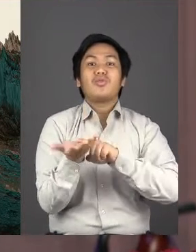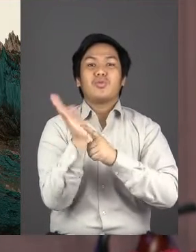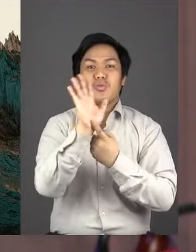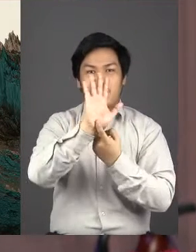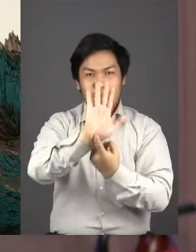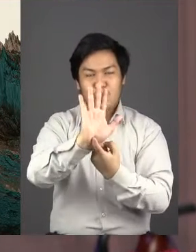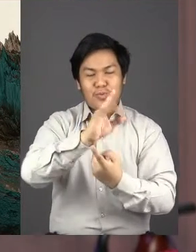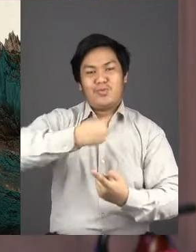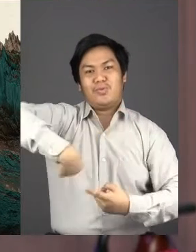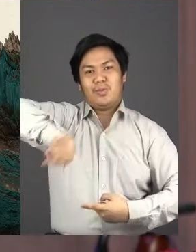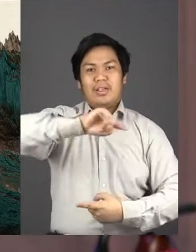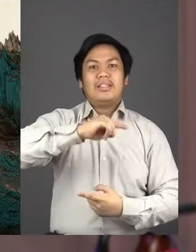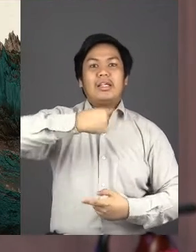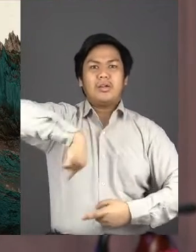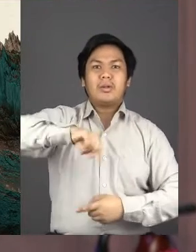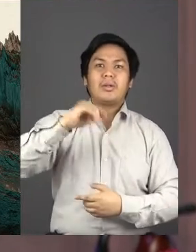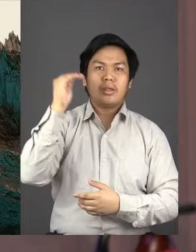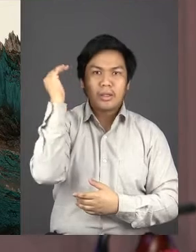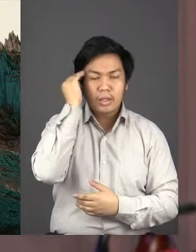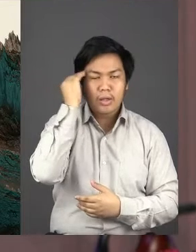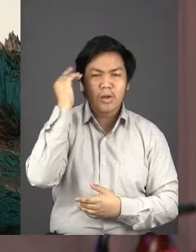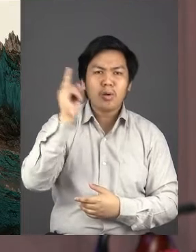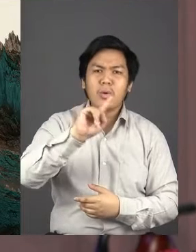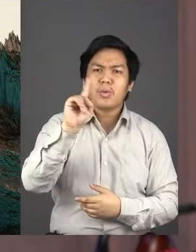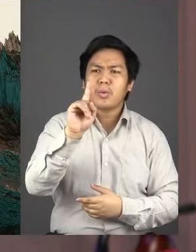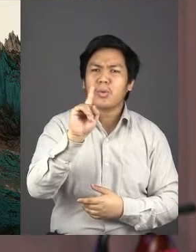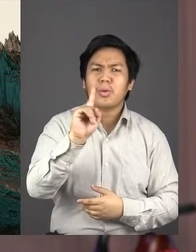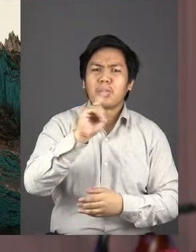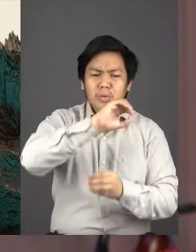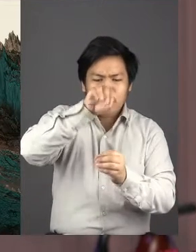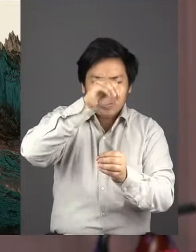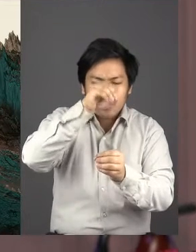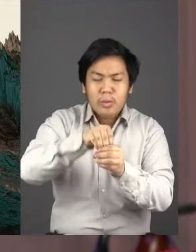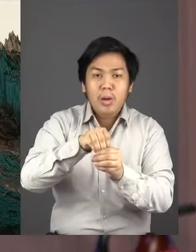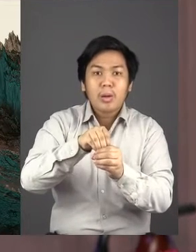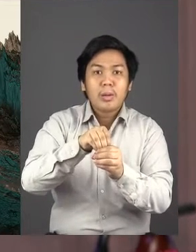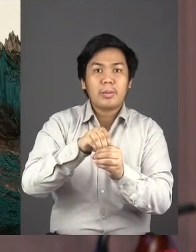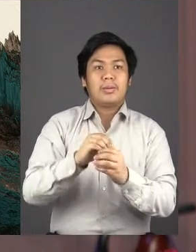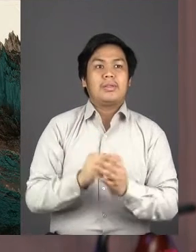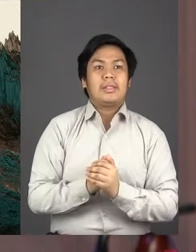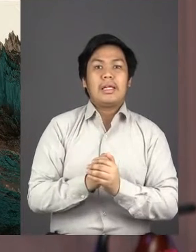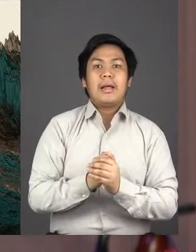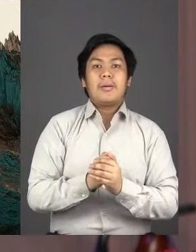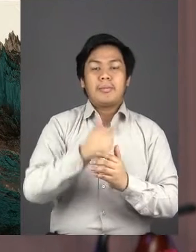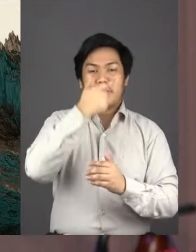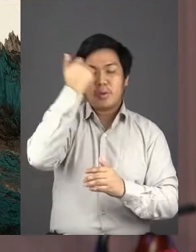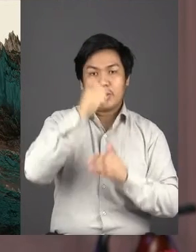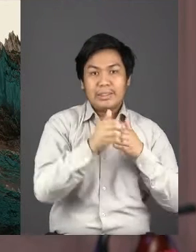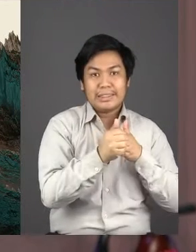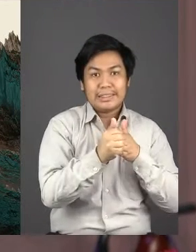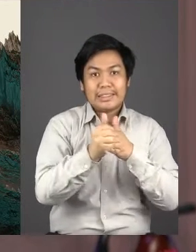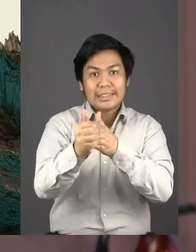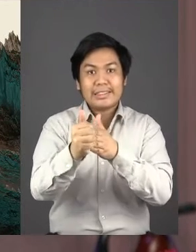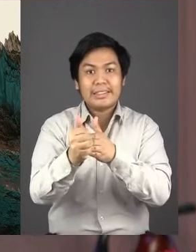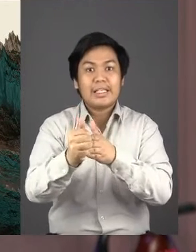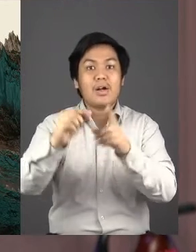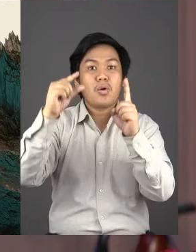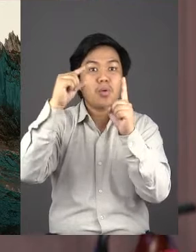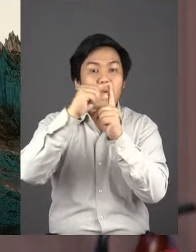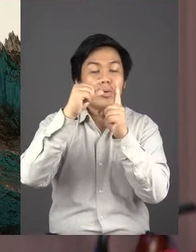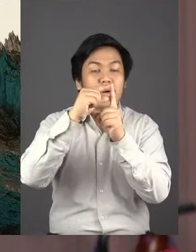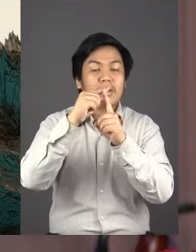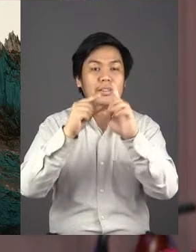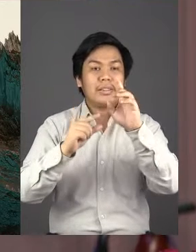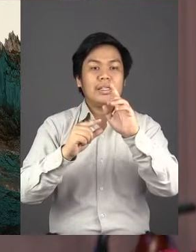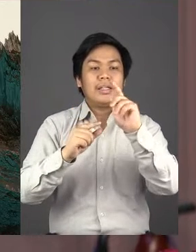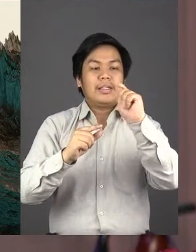At makikita natin yung mga sangkap ng outline na yon dahil sila po ay pinangungunahan ng salitang